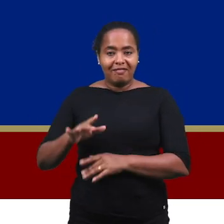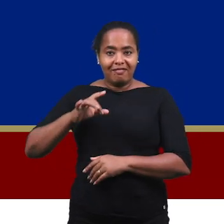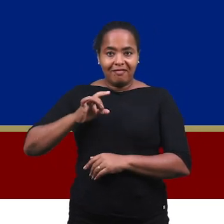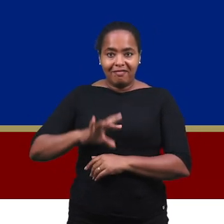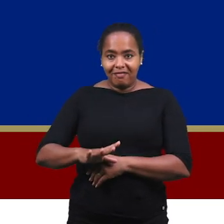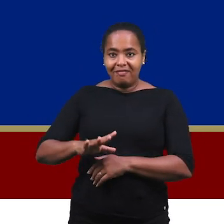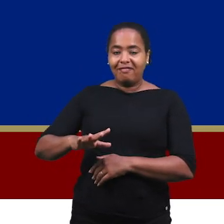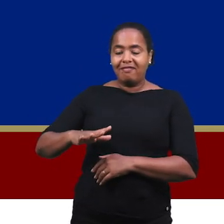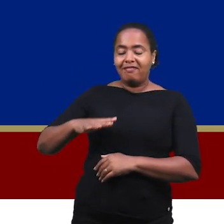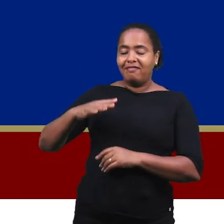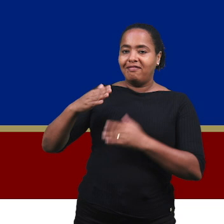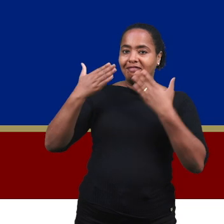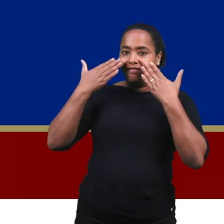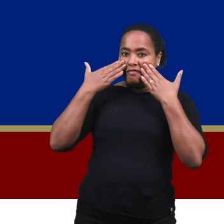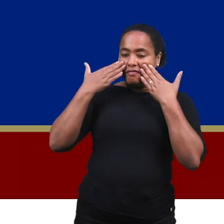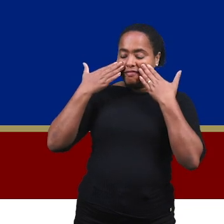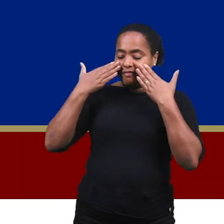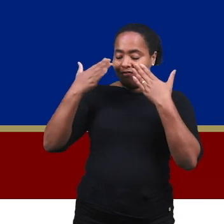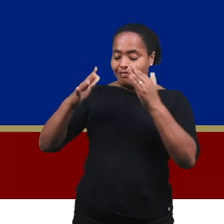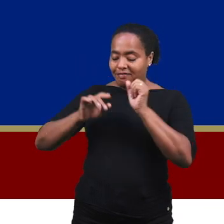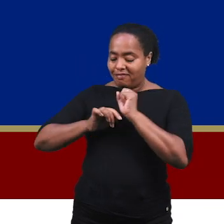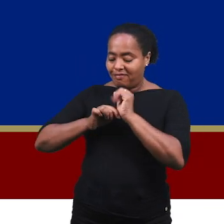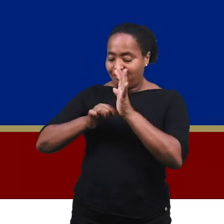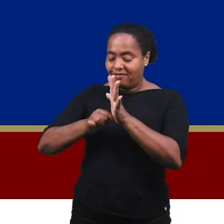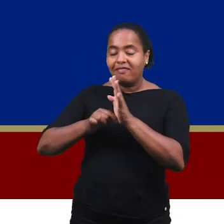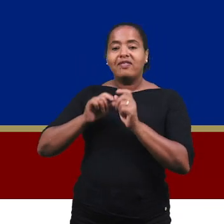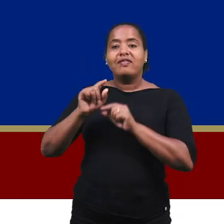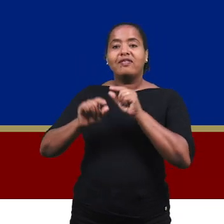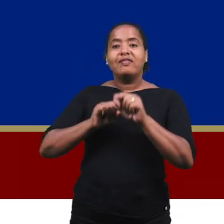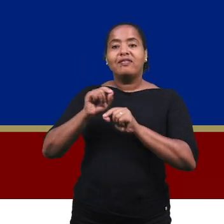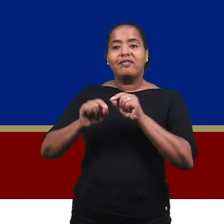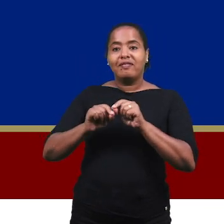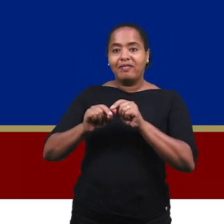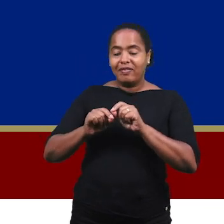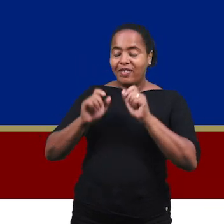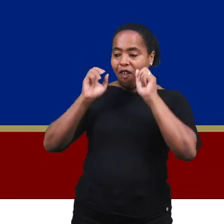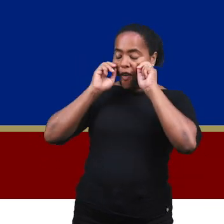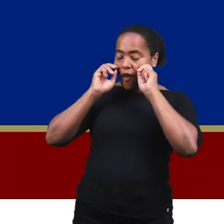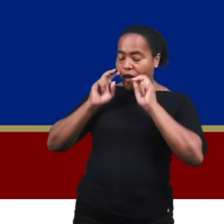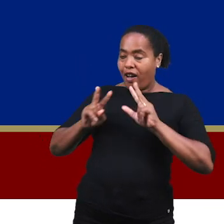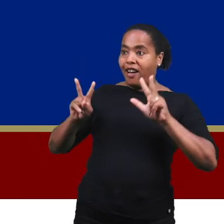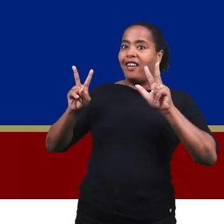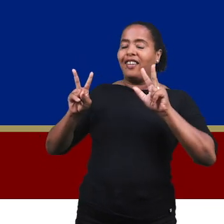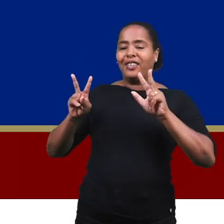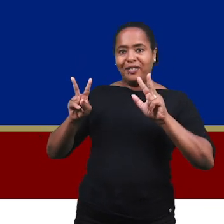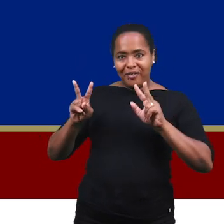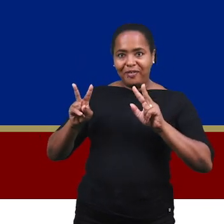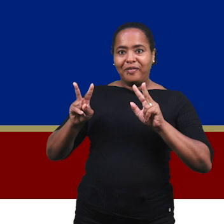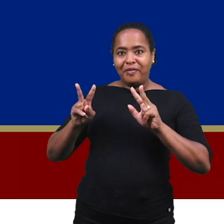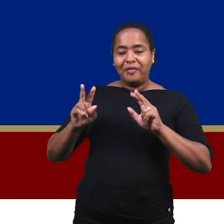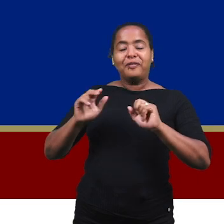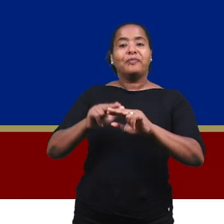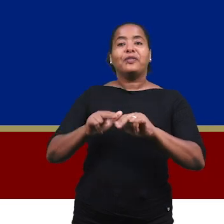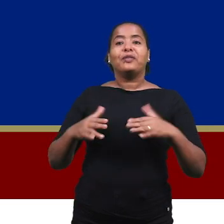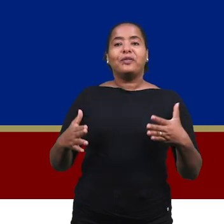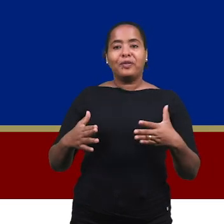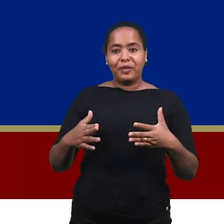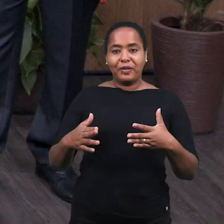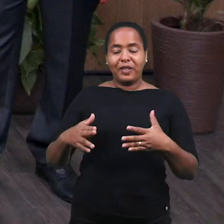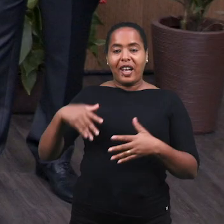Иисусом, и лишь откровение может сделать так, чтобы глаза человека